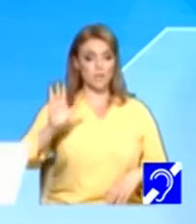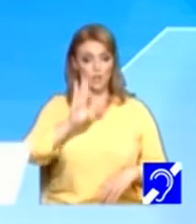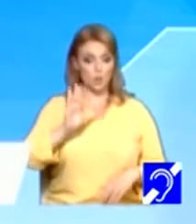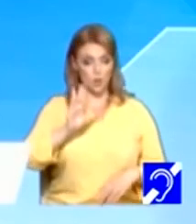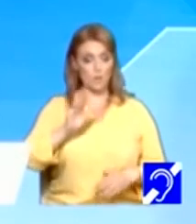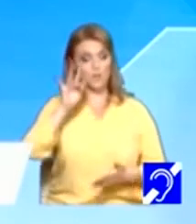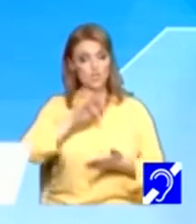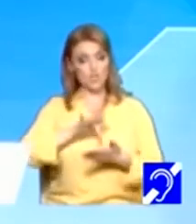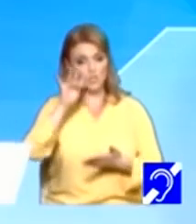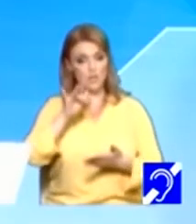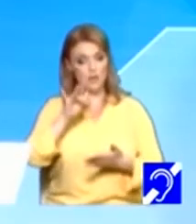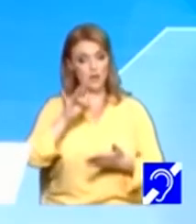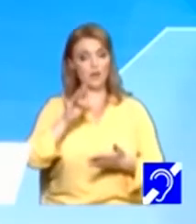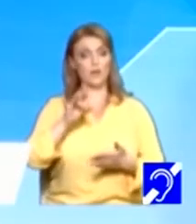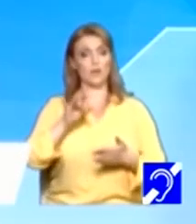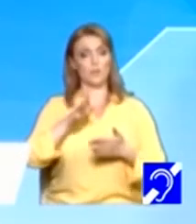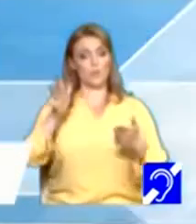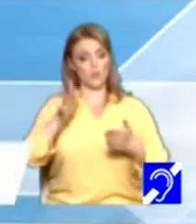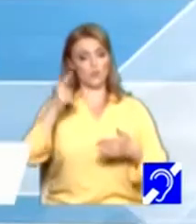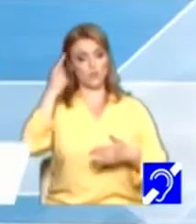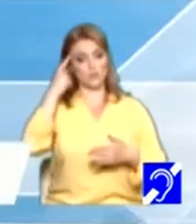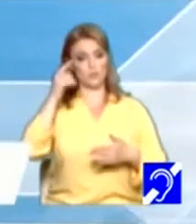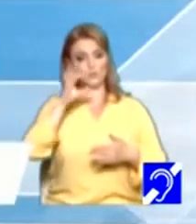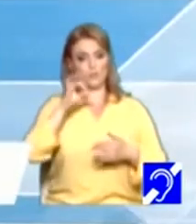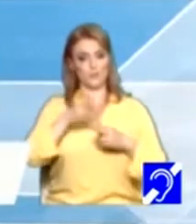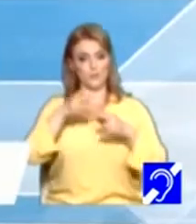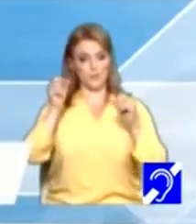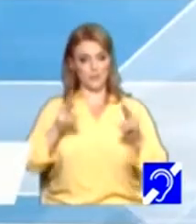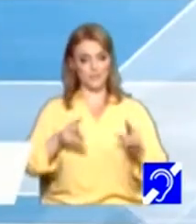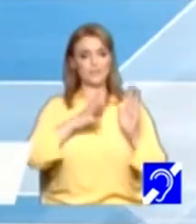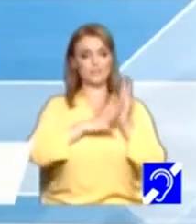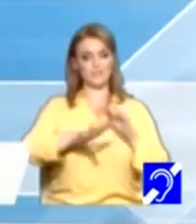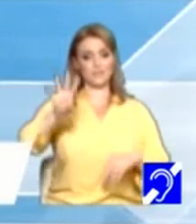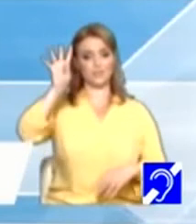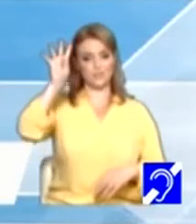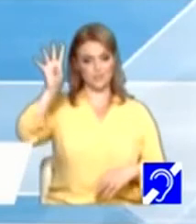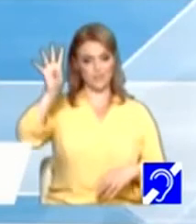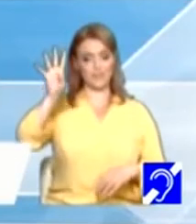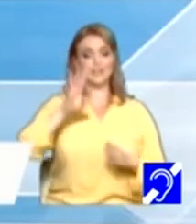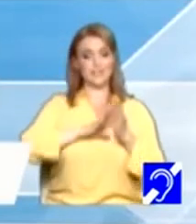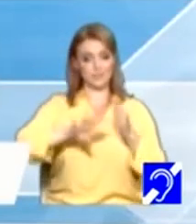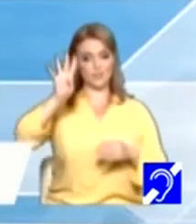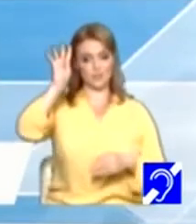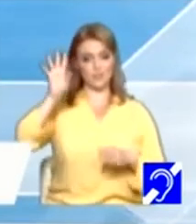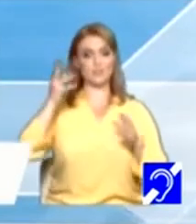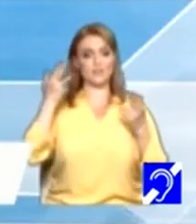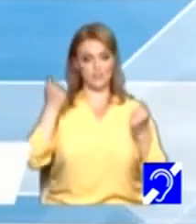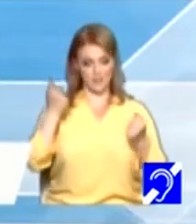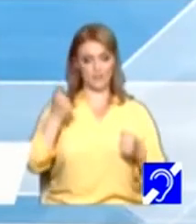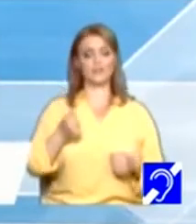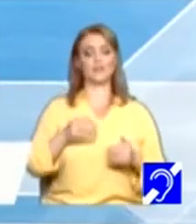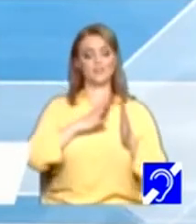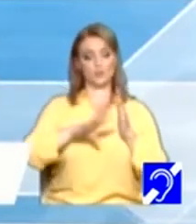orientală și centrală s-a lăsat cu un vid de securitate. Mulțumesc. Și în 94 a fost semnat, în 94 a fost semnat răspuns corect, da. La